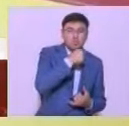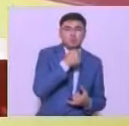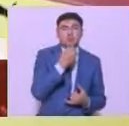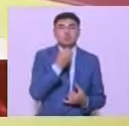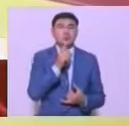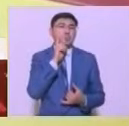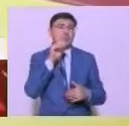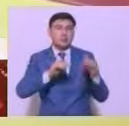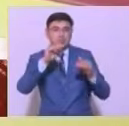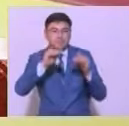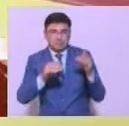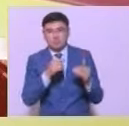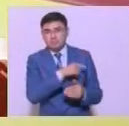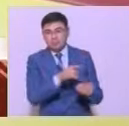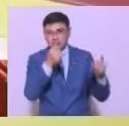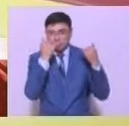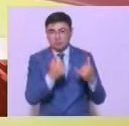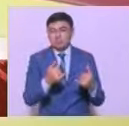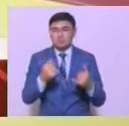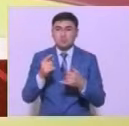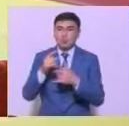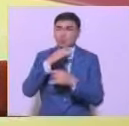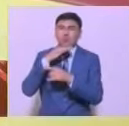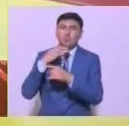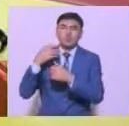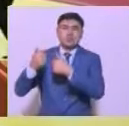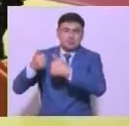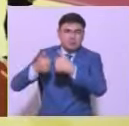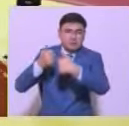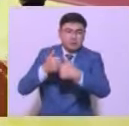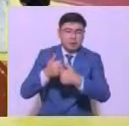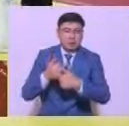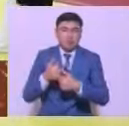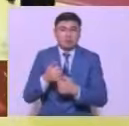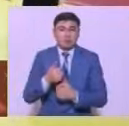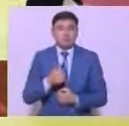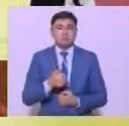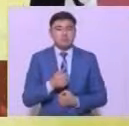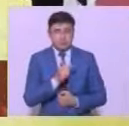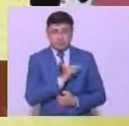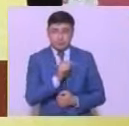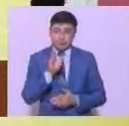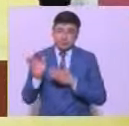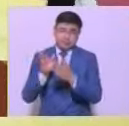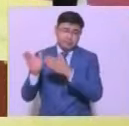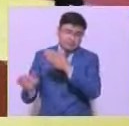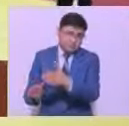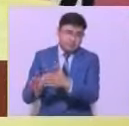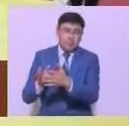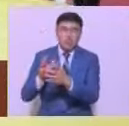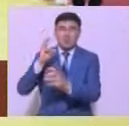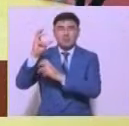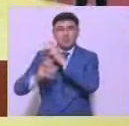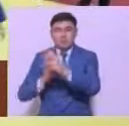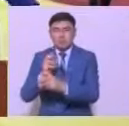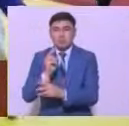ветерандардың арасынан да үлкен жарыстар ұйымдастырып қазір солардың рейтингілері күшейіп жатыр. Оларға да жаңа Масспорт международный